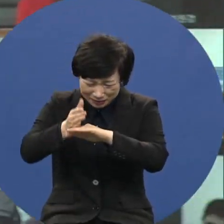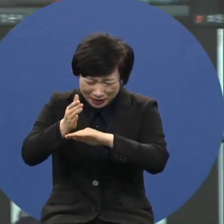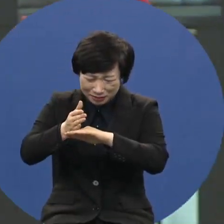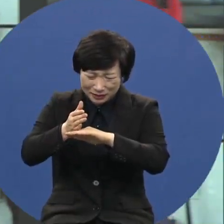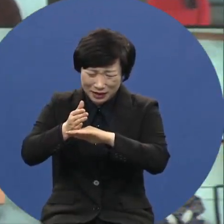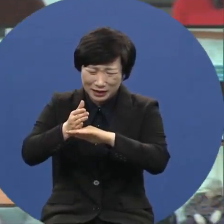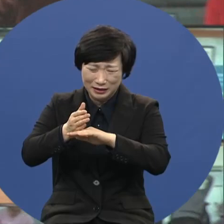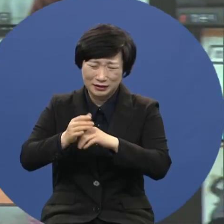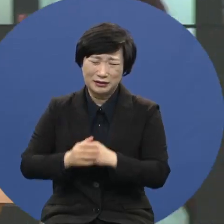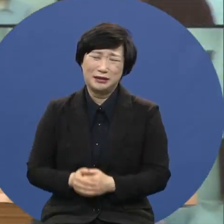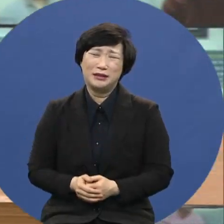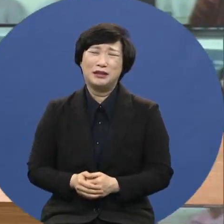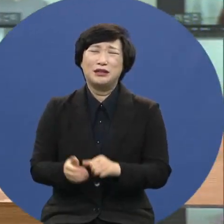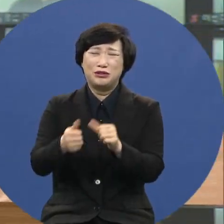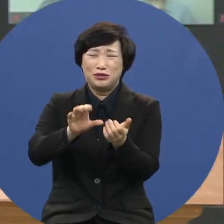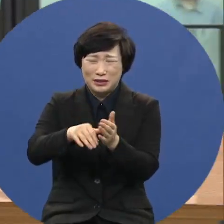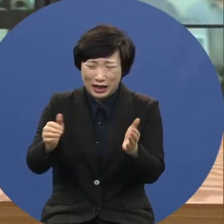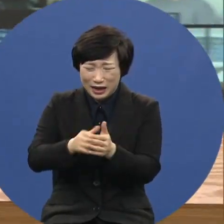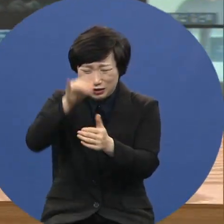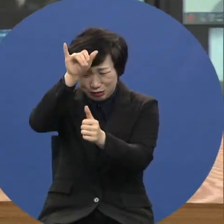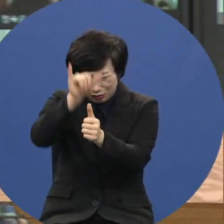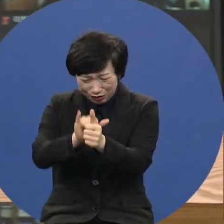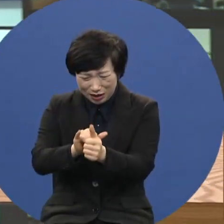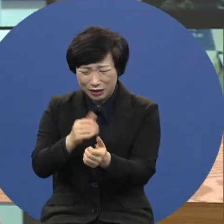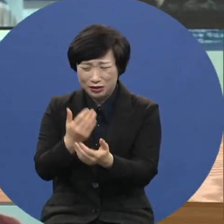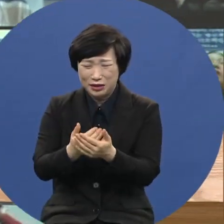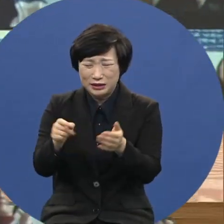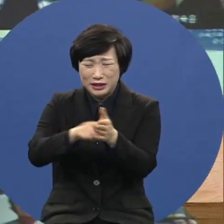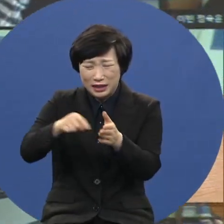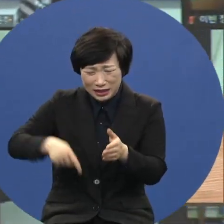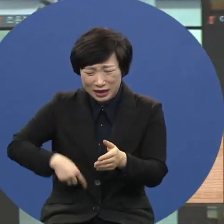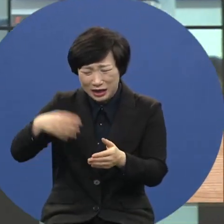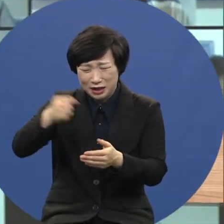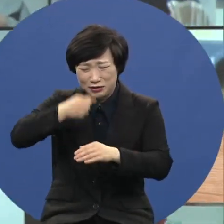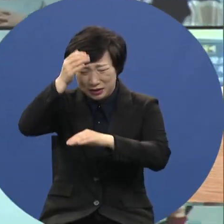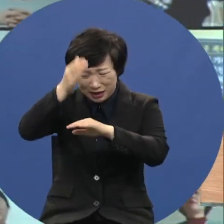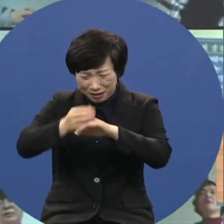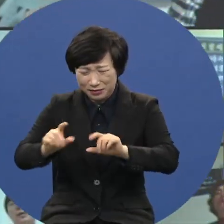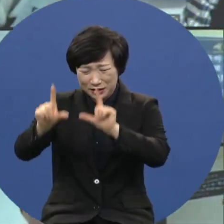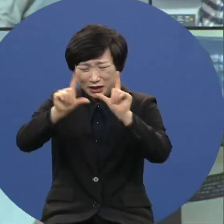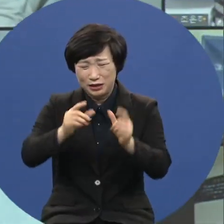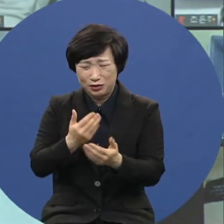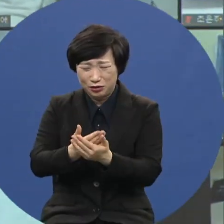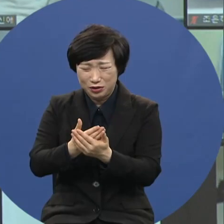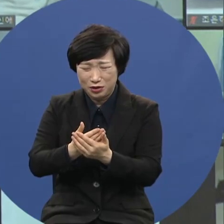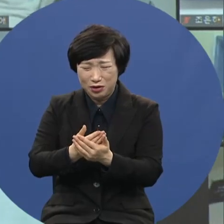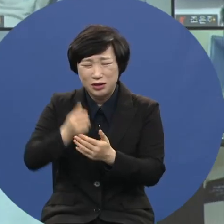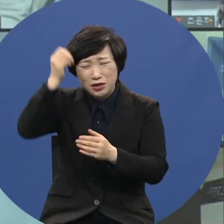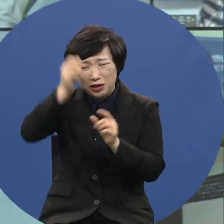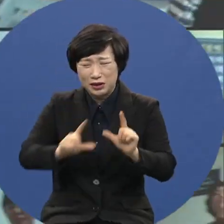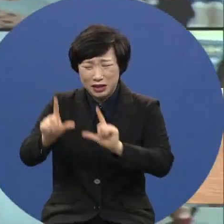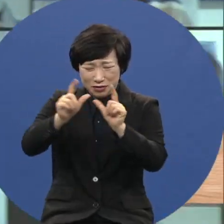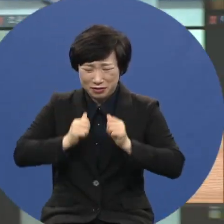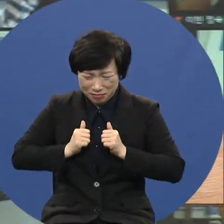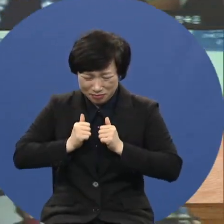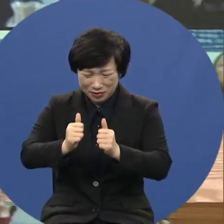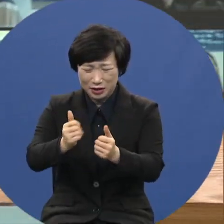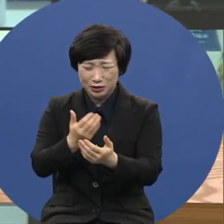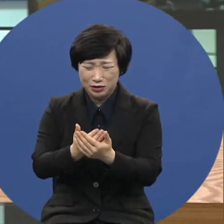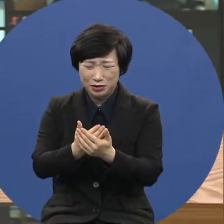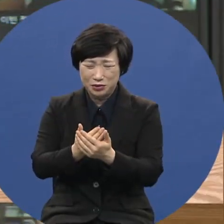감사합니다. 죽도록 충성하게 하시고 신앙 양심 가지고 감사하게 하시고 영적 생활 잘하게